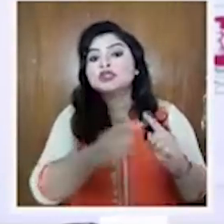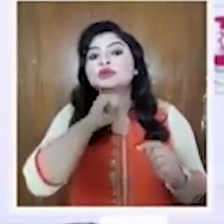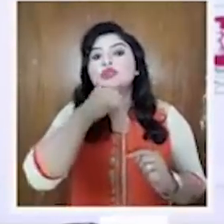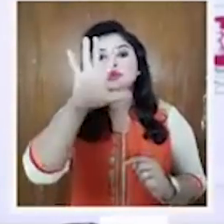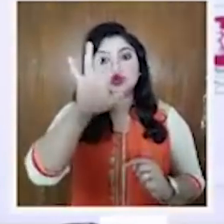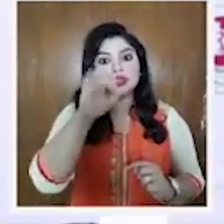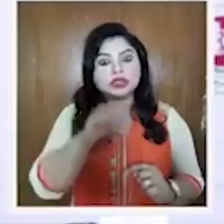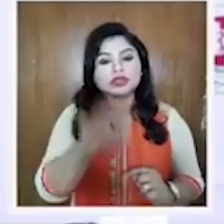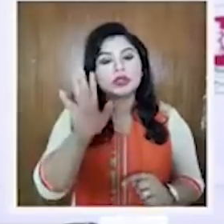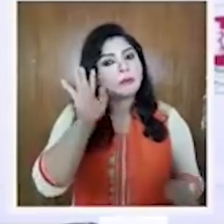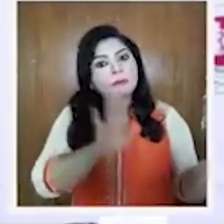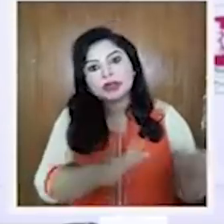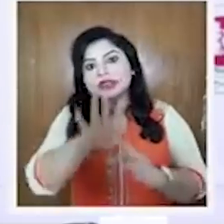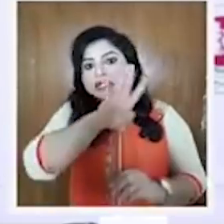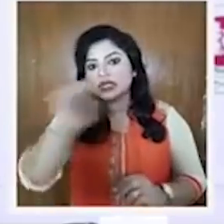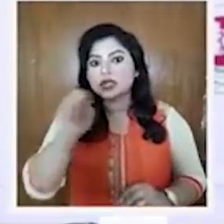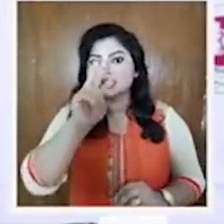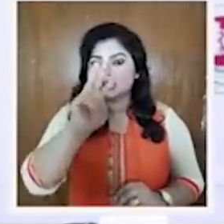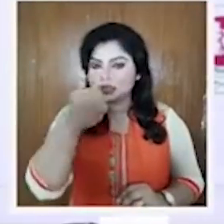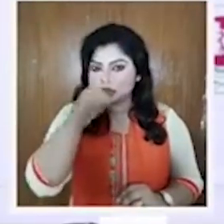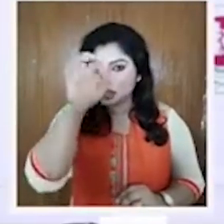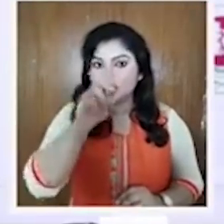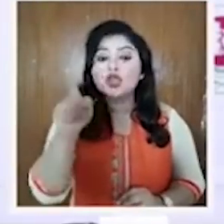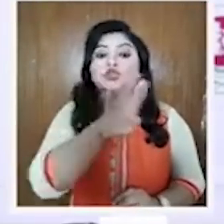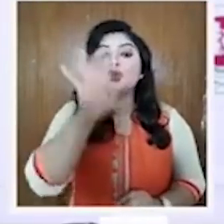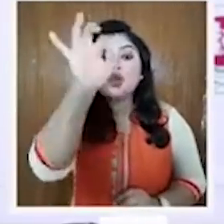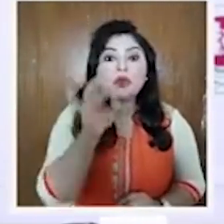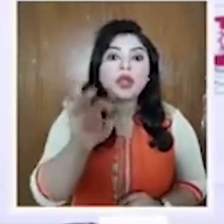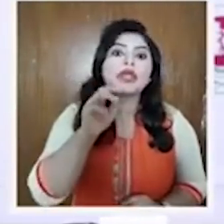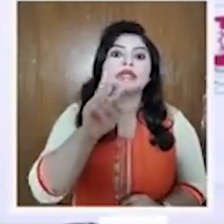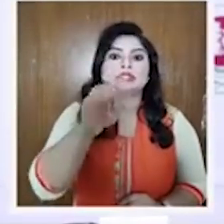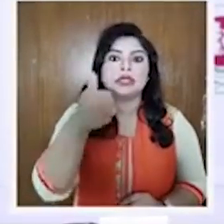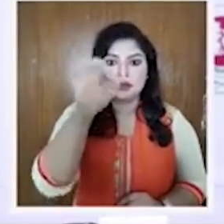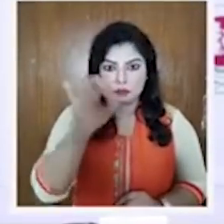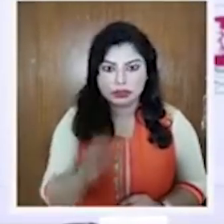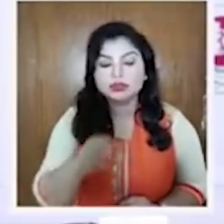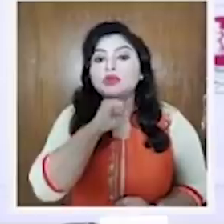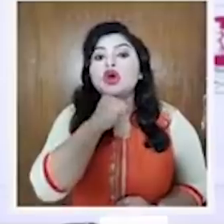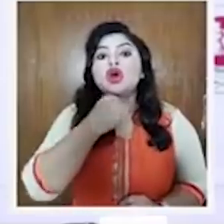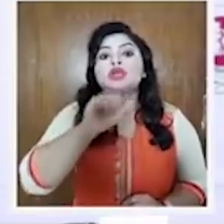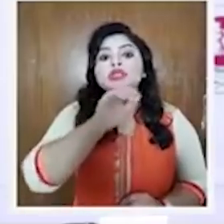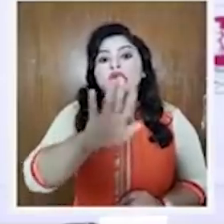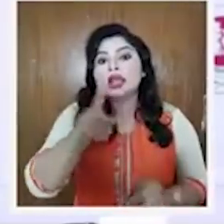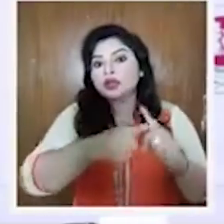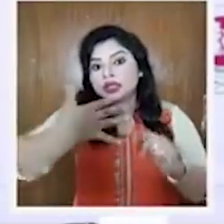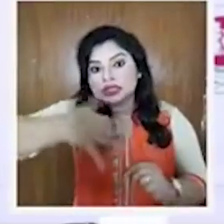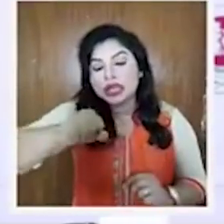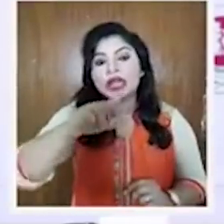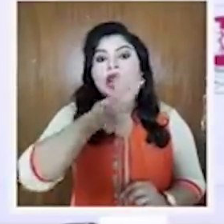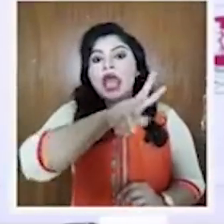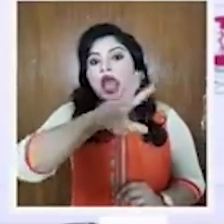31 থেকে 40 বছর 205 জন, 6.59%, 41 থেকে 50 বছর 437